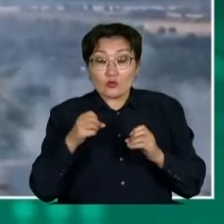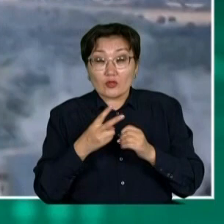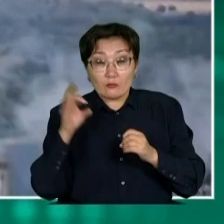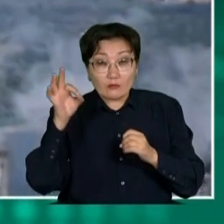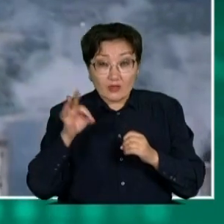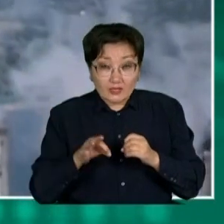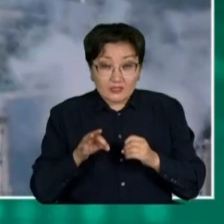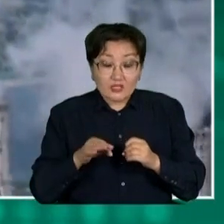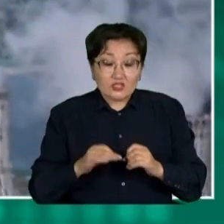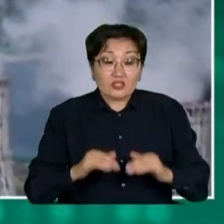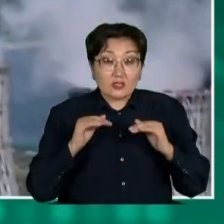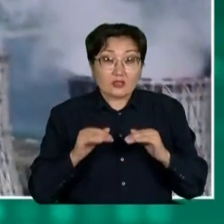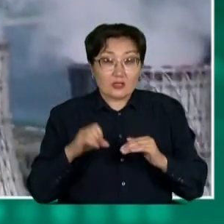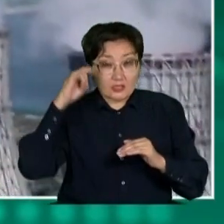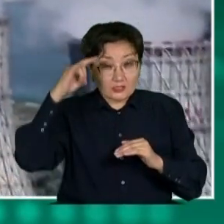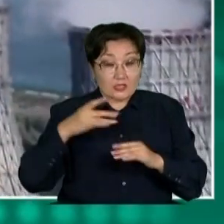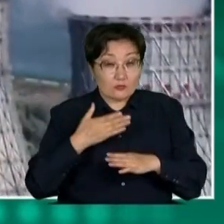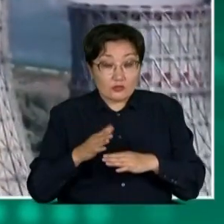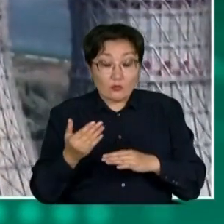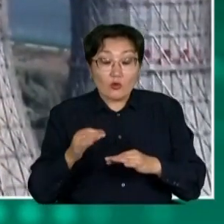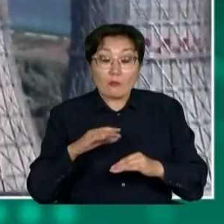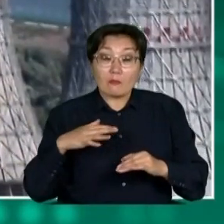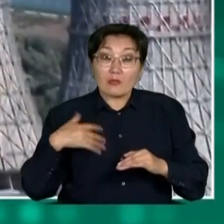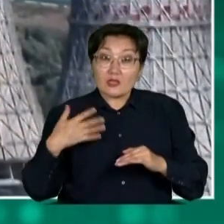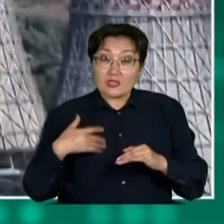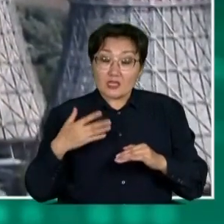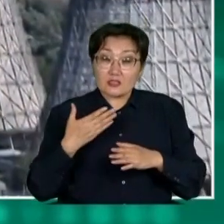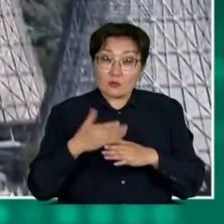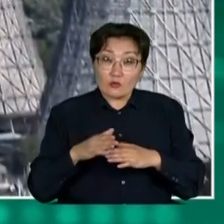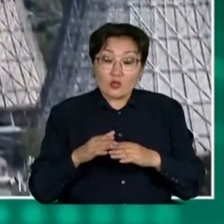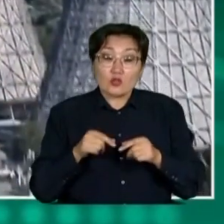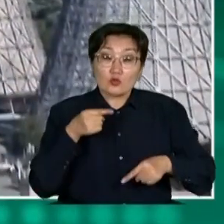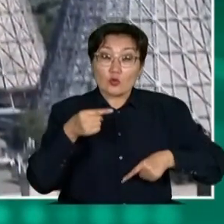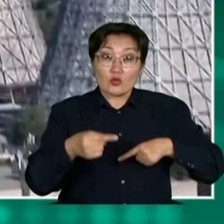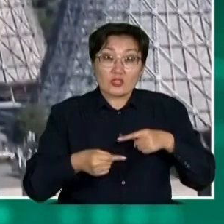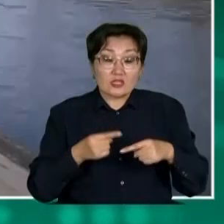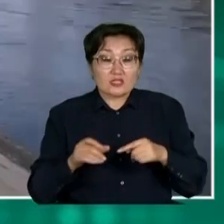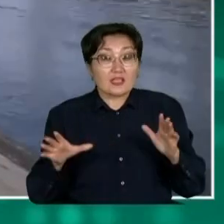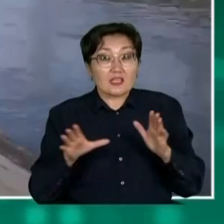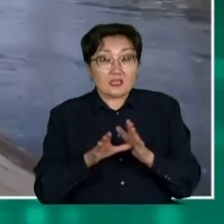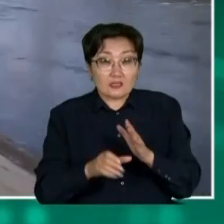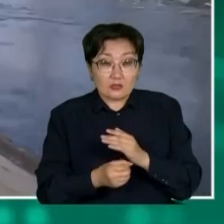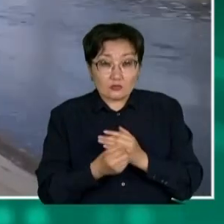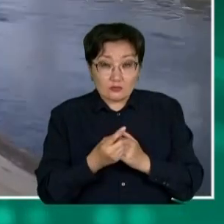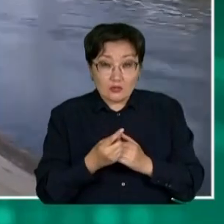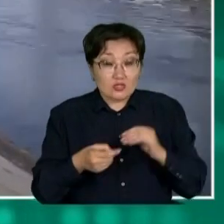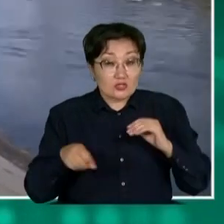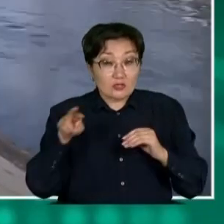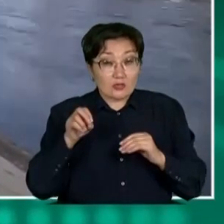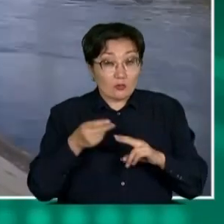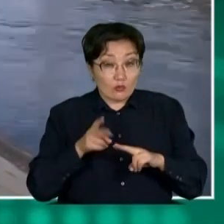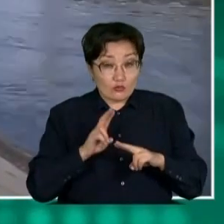үлесі. Енді оның пайдалысы ол тұрақты энергия көзі. Және